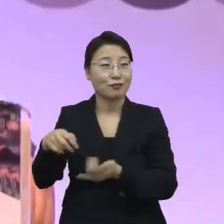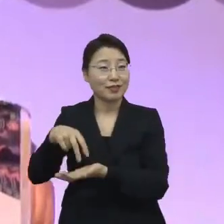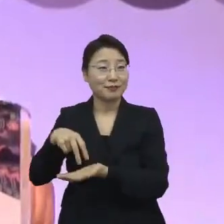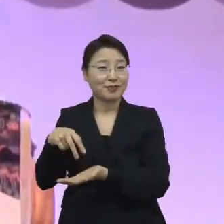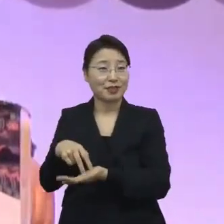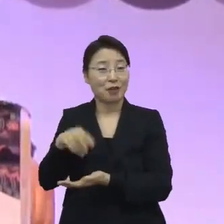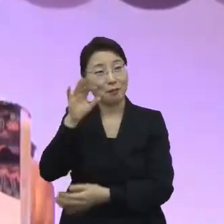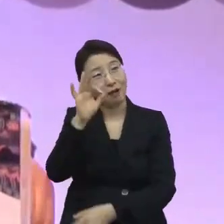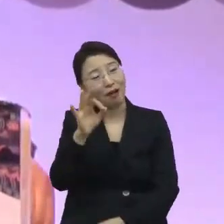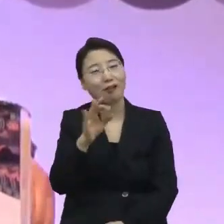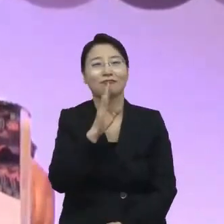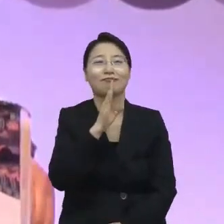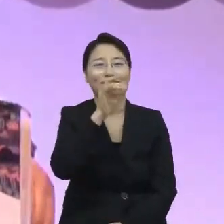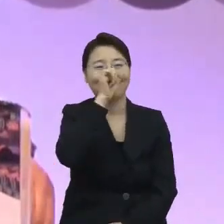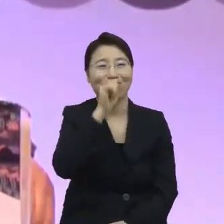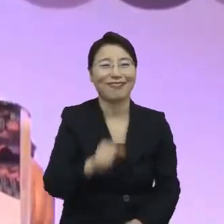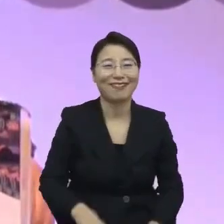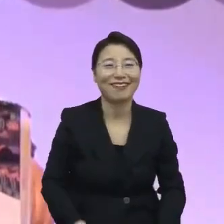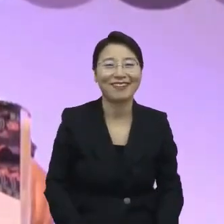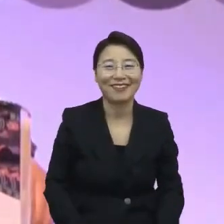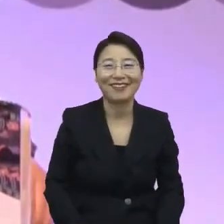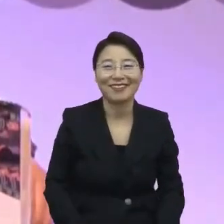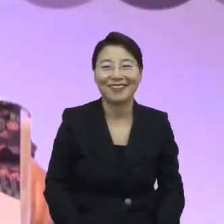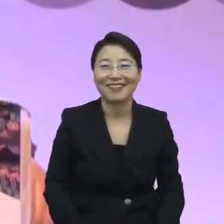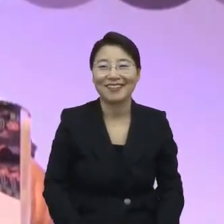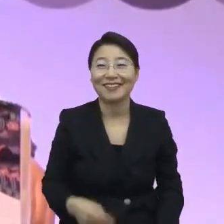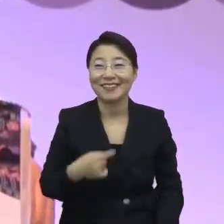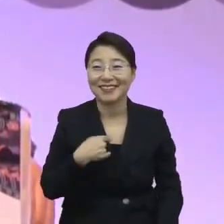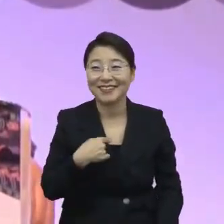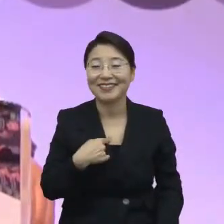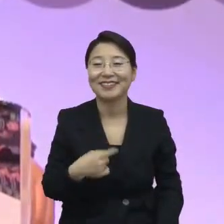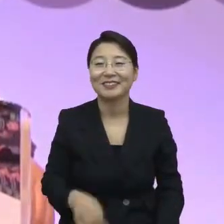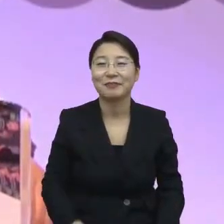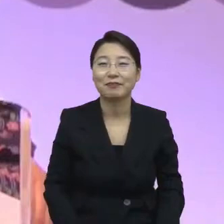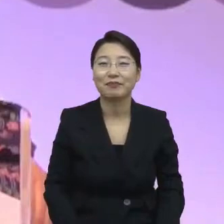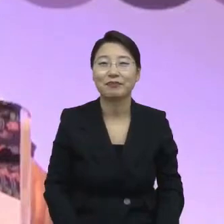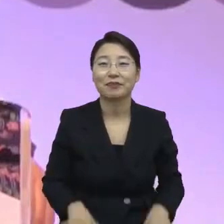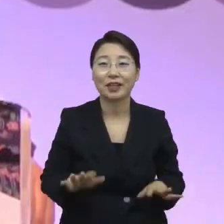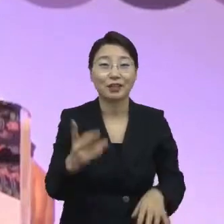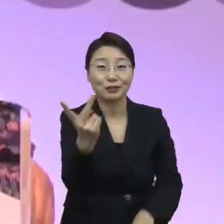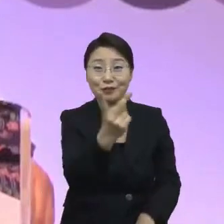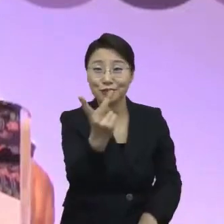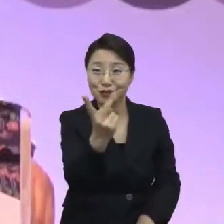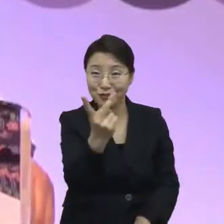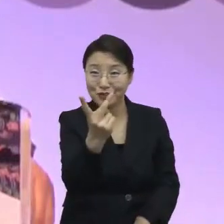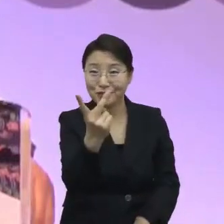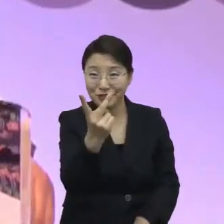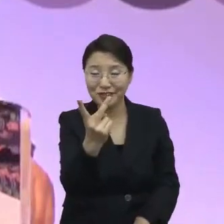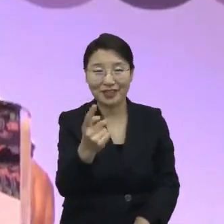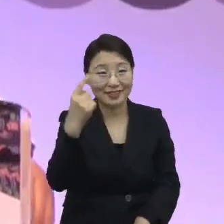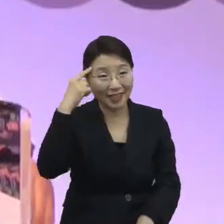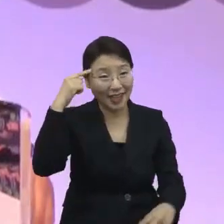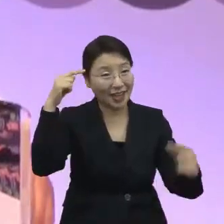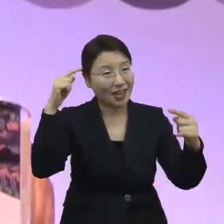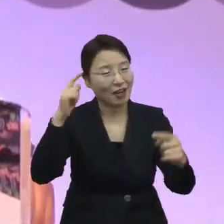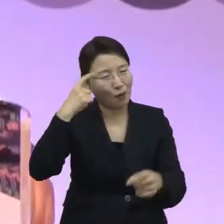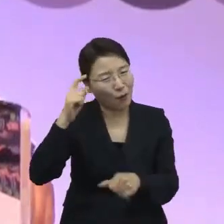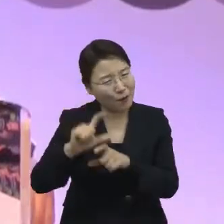입장에서는 대단히 좋은 일입니다. 그래서 저는 이 자리에서 일단 두 분이 생각이